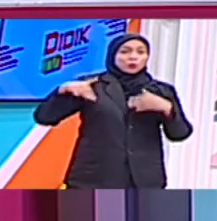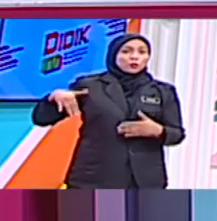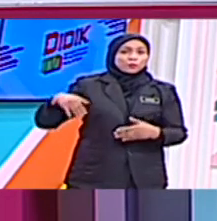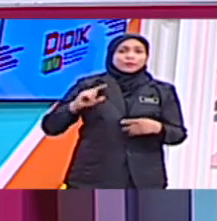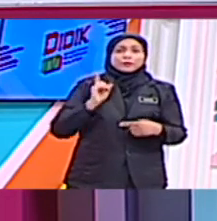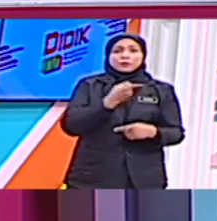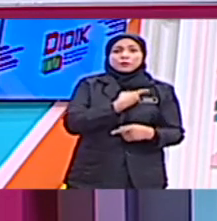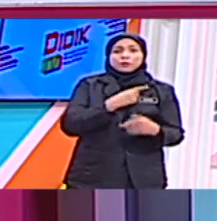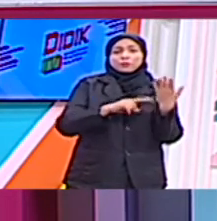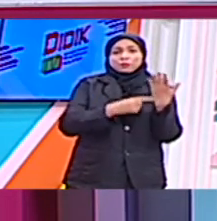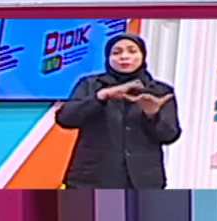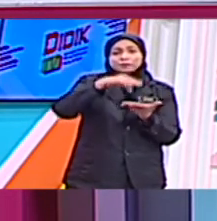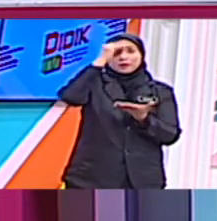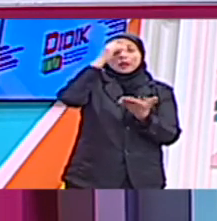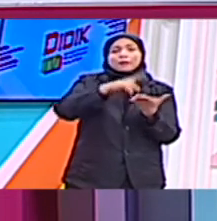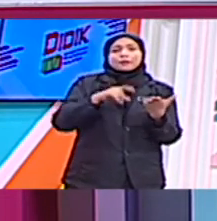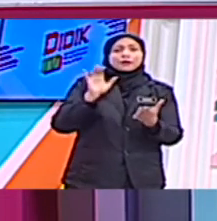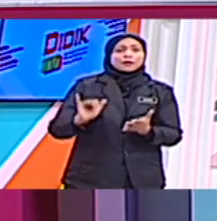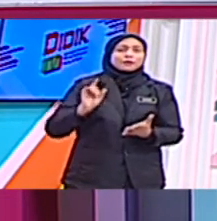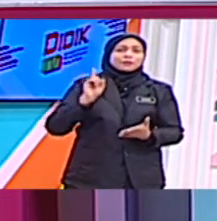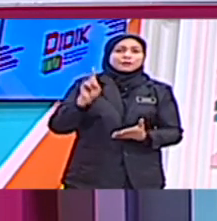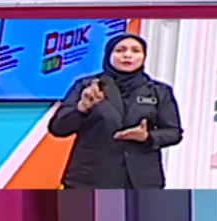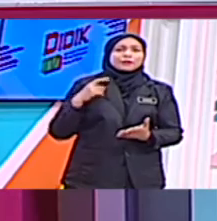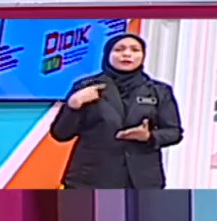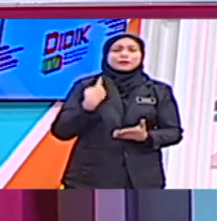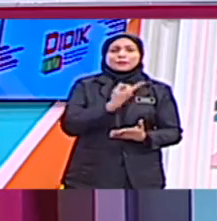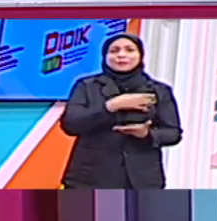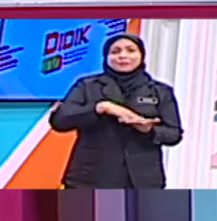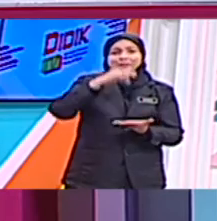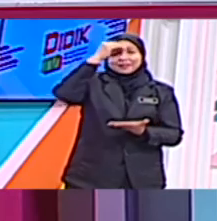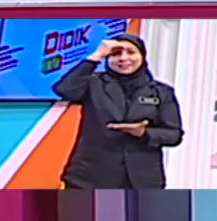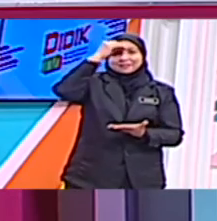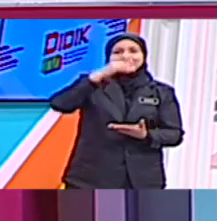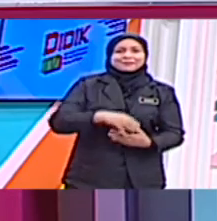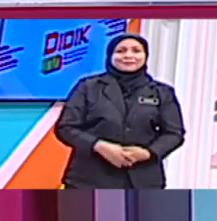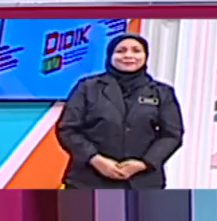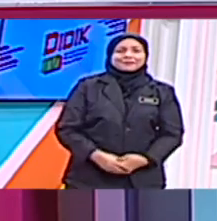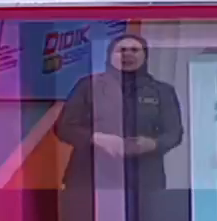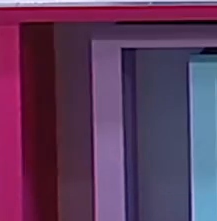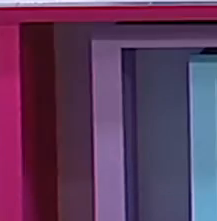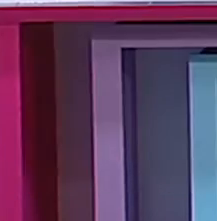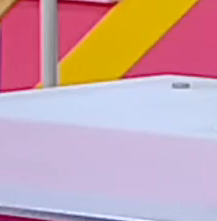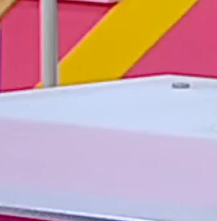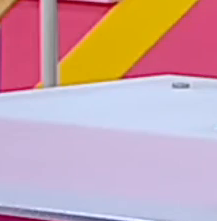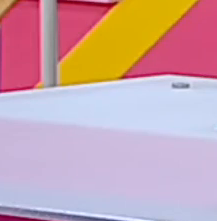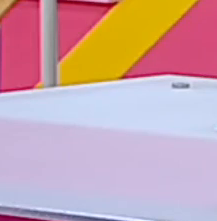memulakan subjek kita hari ini, apa agaknya yang kita akan belajar cikgu? Okey, sebelum kita memulakan subjek kita hari